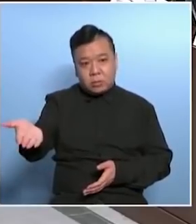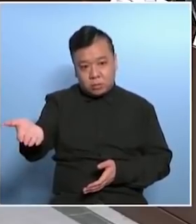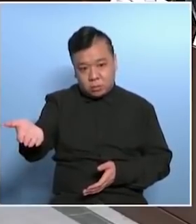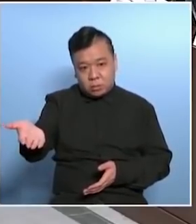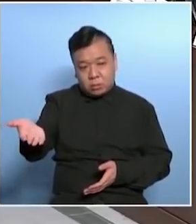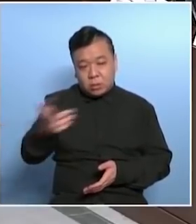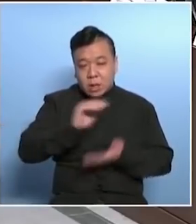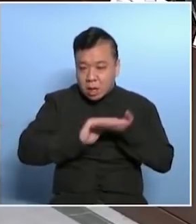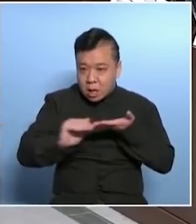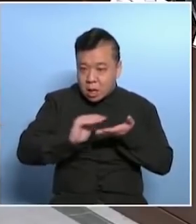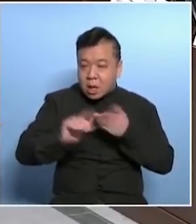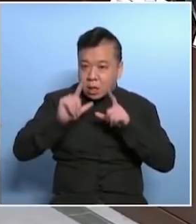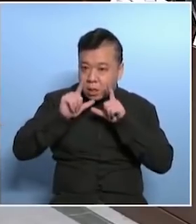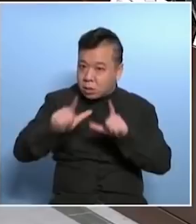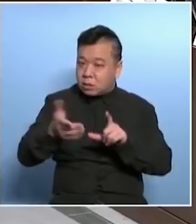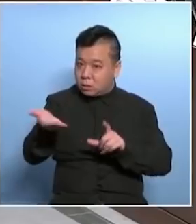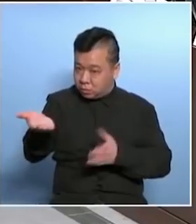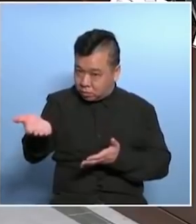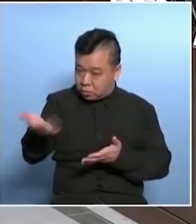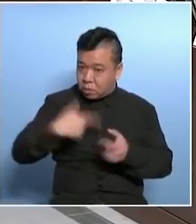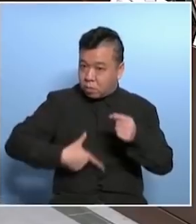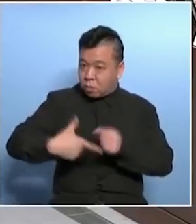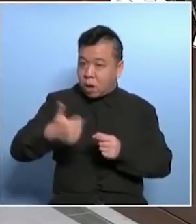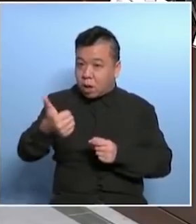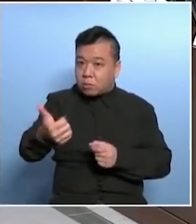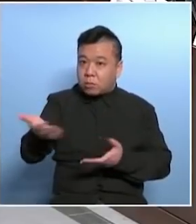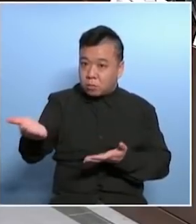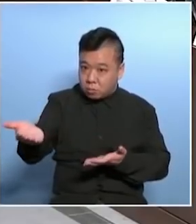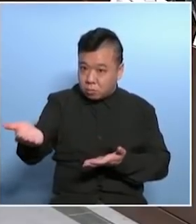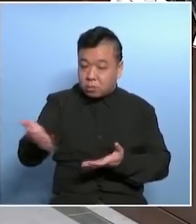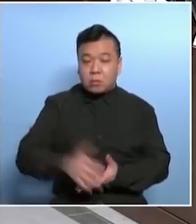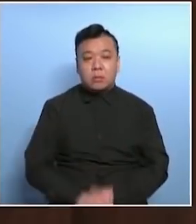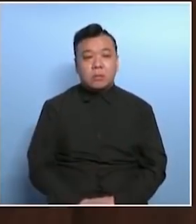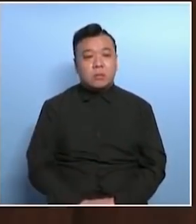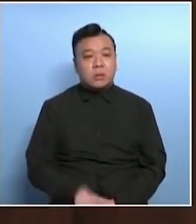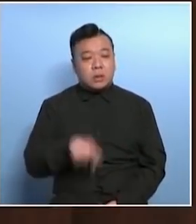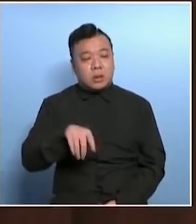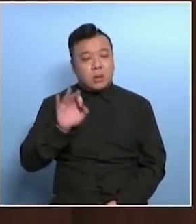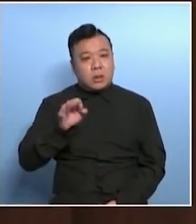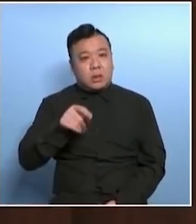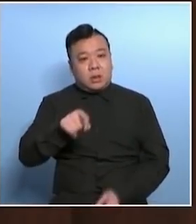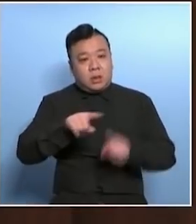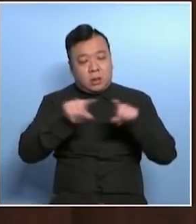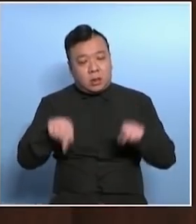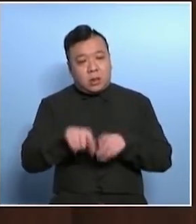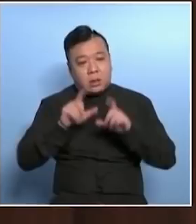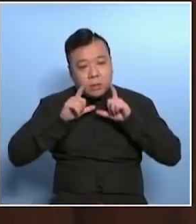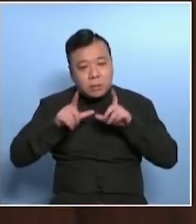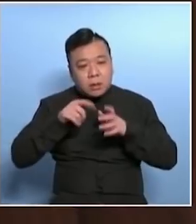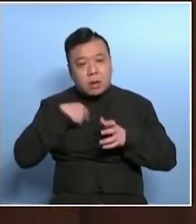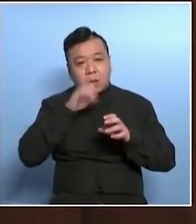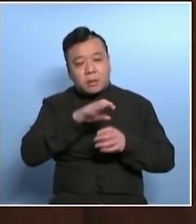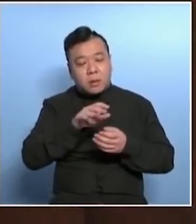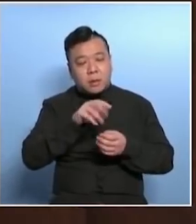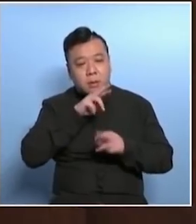個清楚的說法，還我一個公道。 就這個芬蘭職務報告呢，我是諮詢過